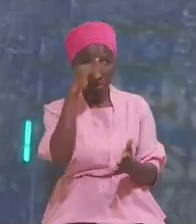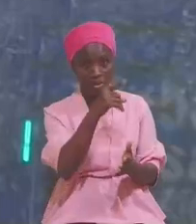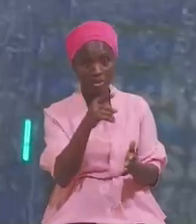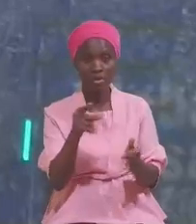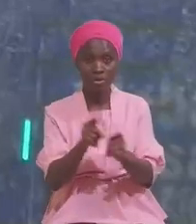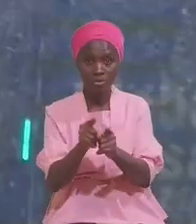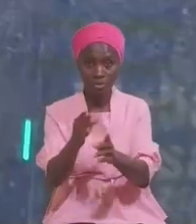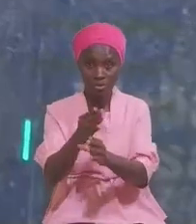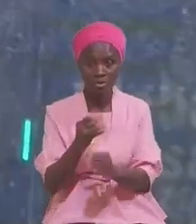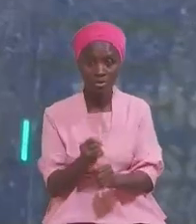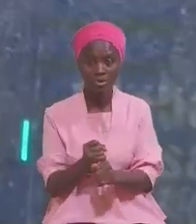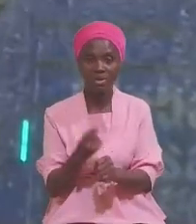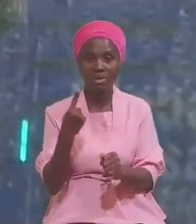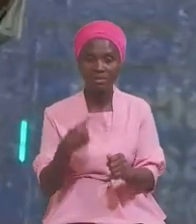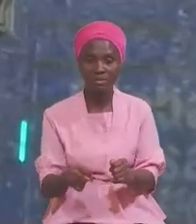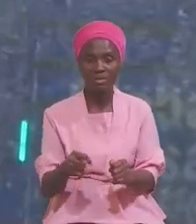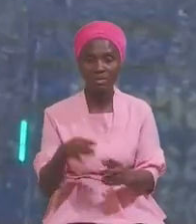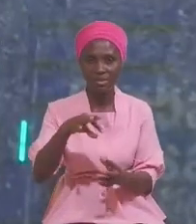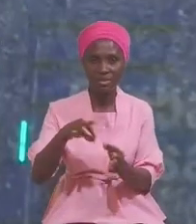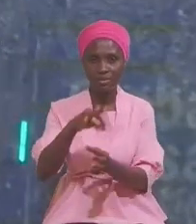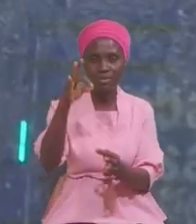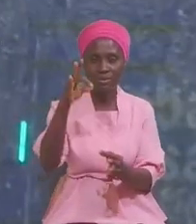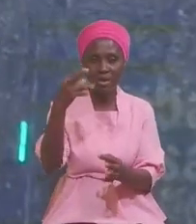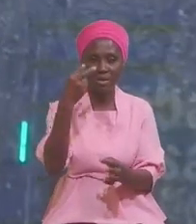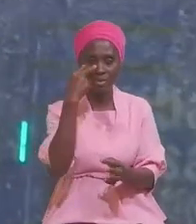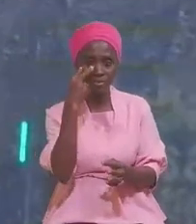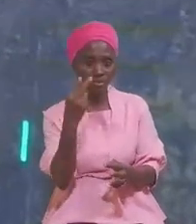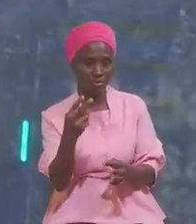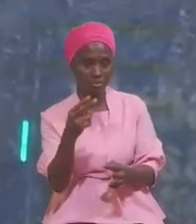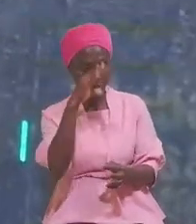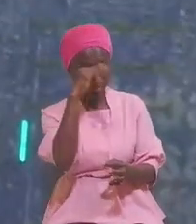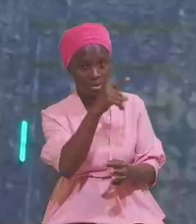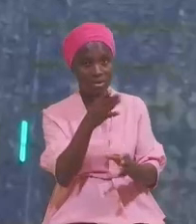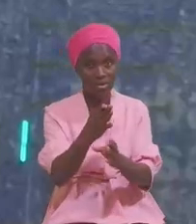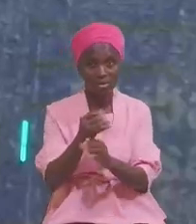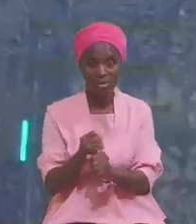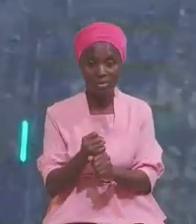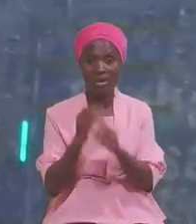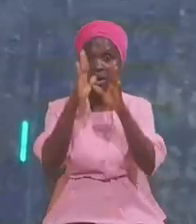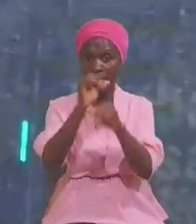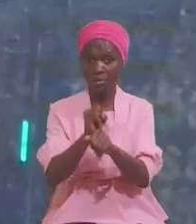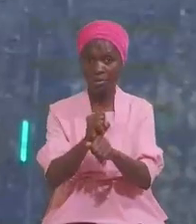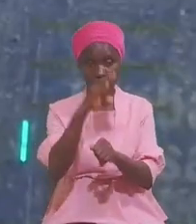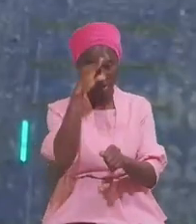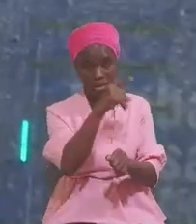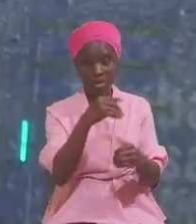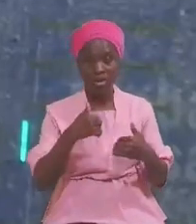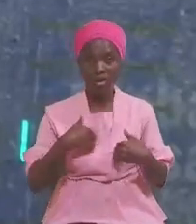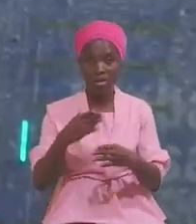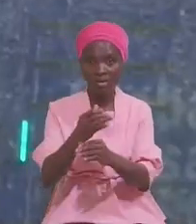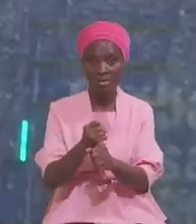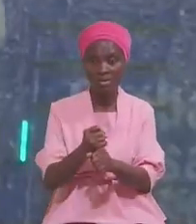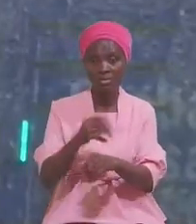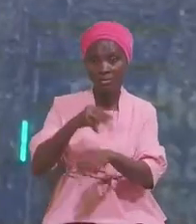Il a reçu aussi la perspicacité. Il a reçu le miracle. Il a maintenant reçu aussi